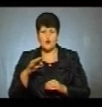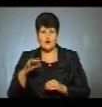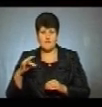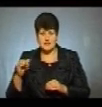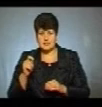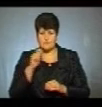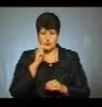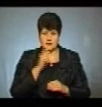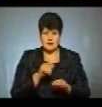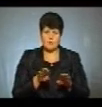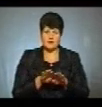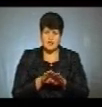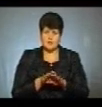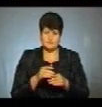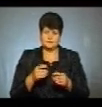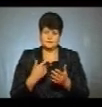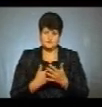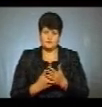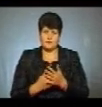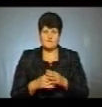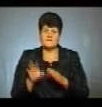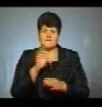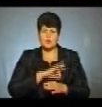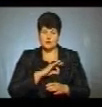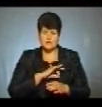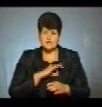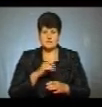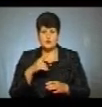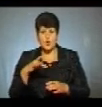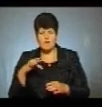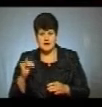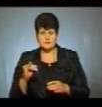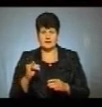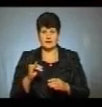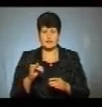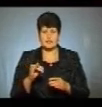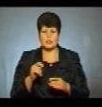Для порівняльного аналізу, каже, використовував інформацію з хорватських і українських медіа.